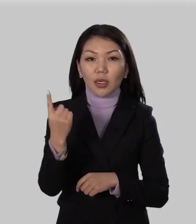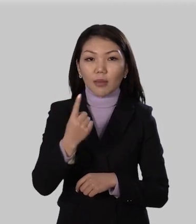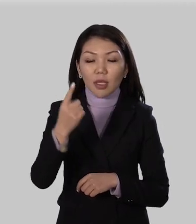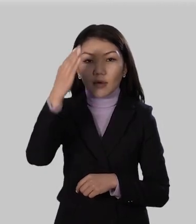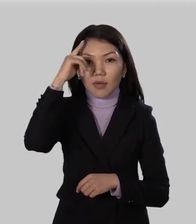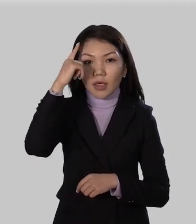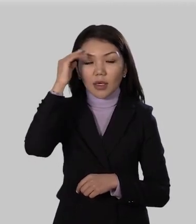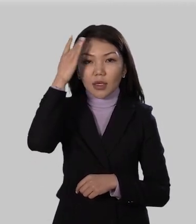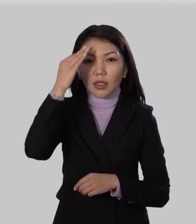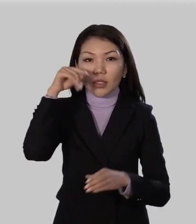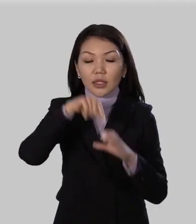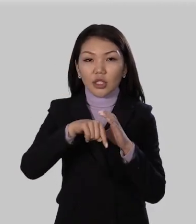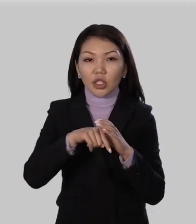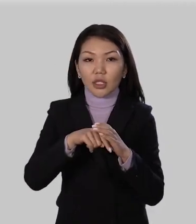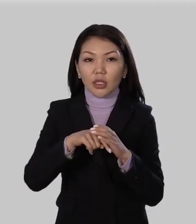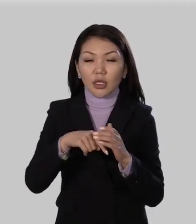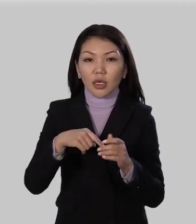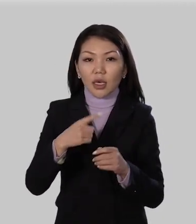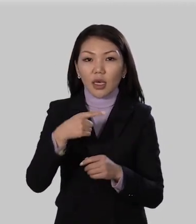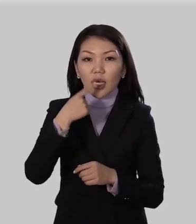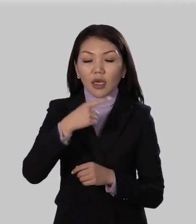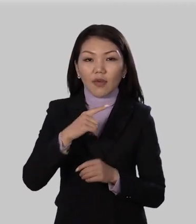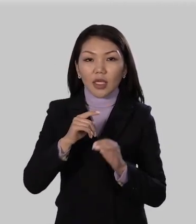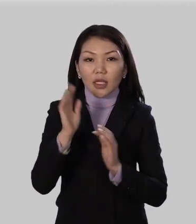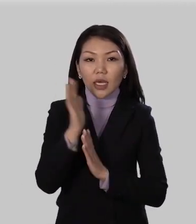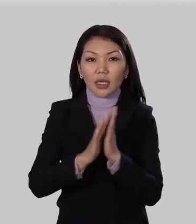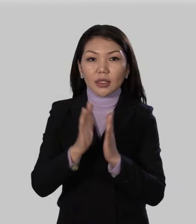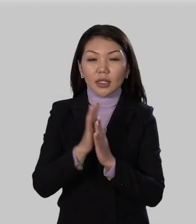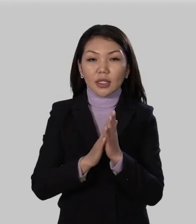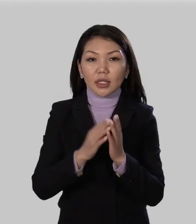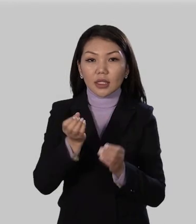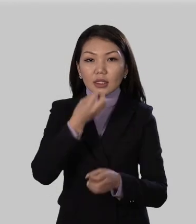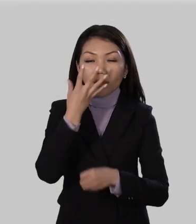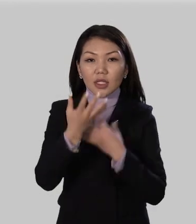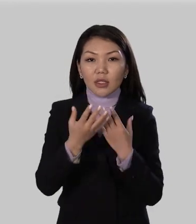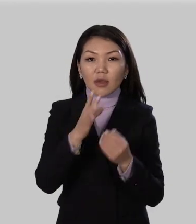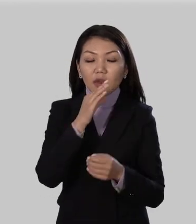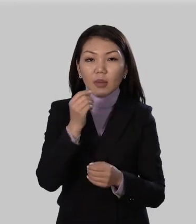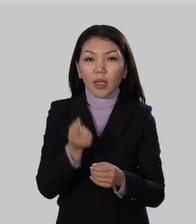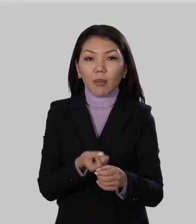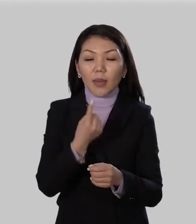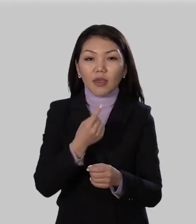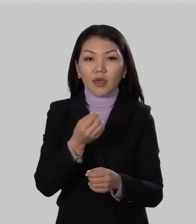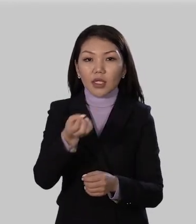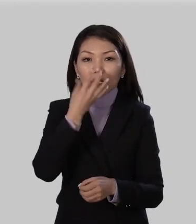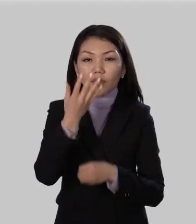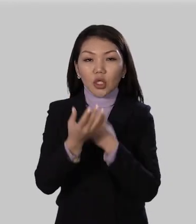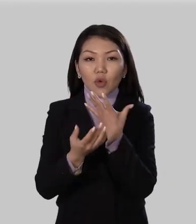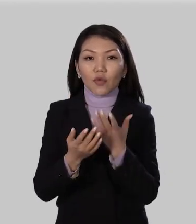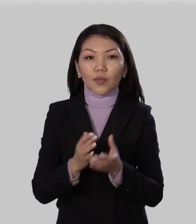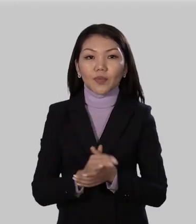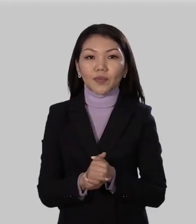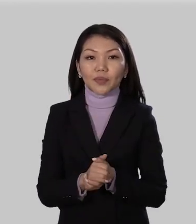Первое значение – так говорят о растениях. Цветение – время появления цветков.